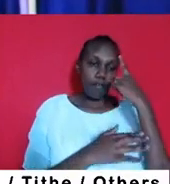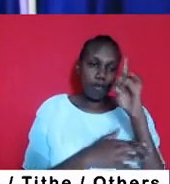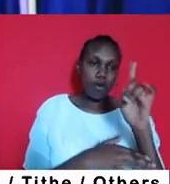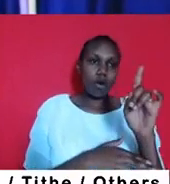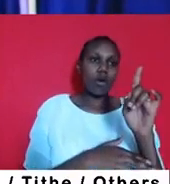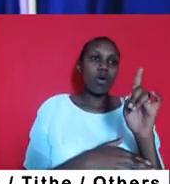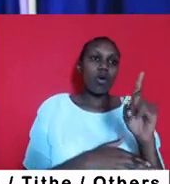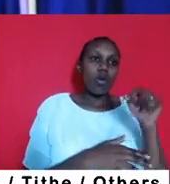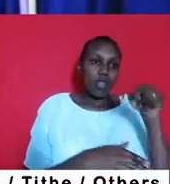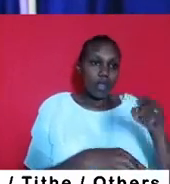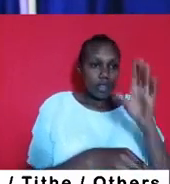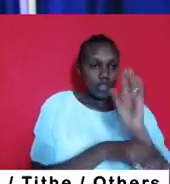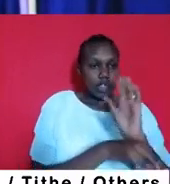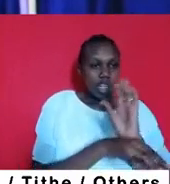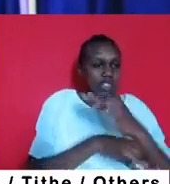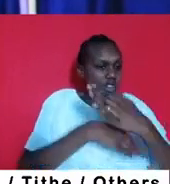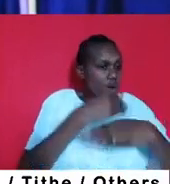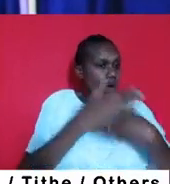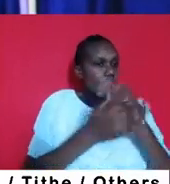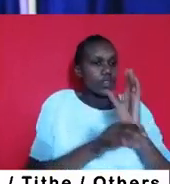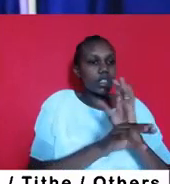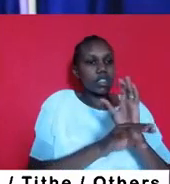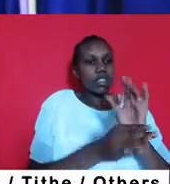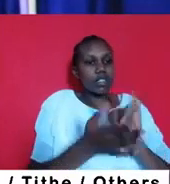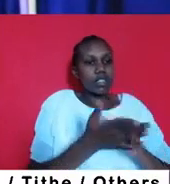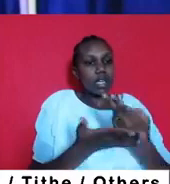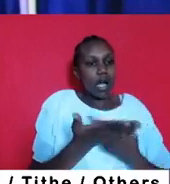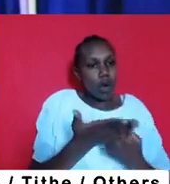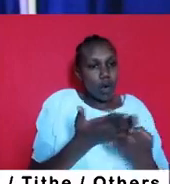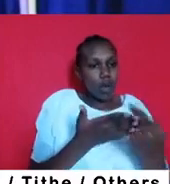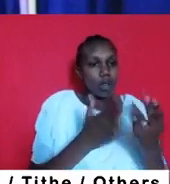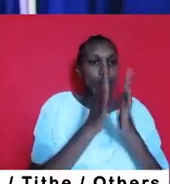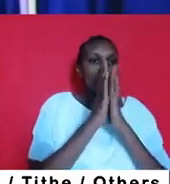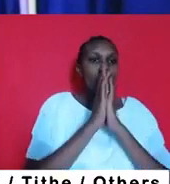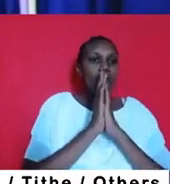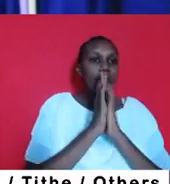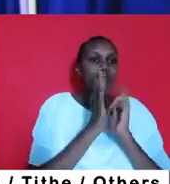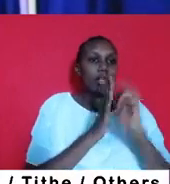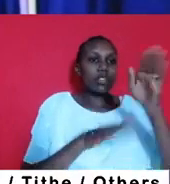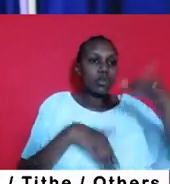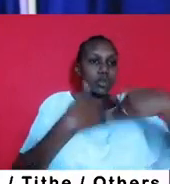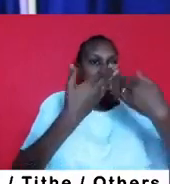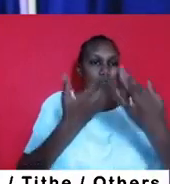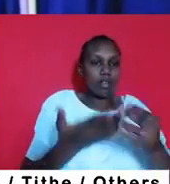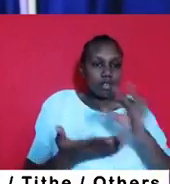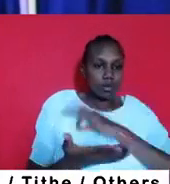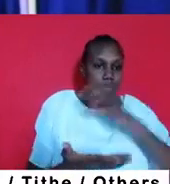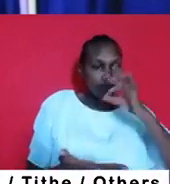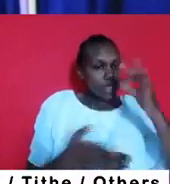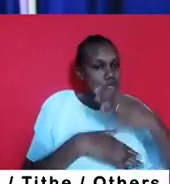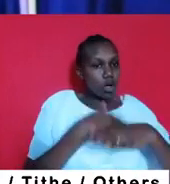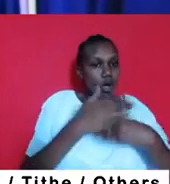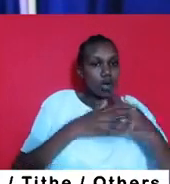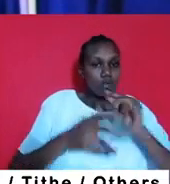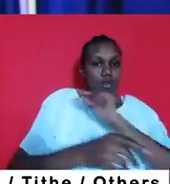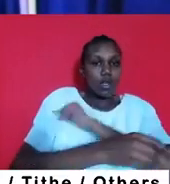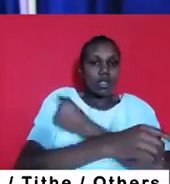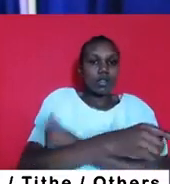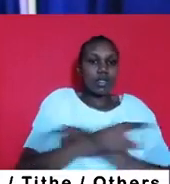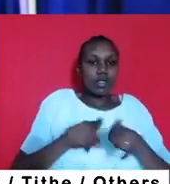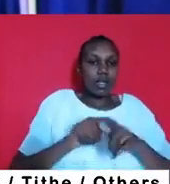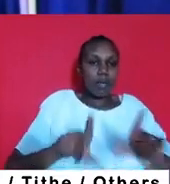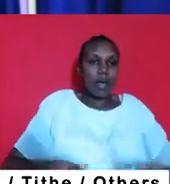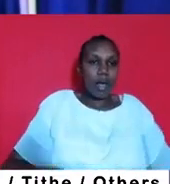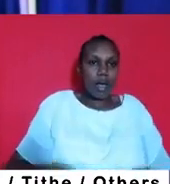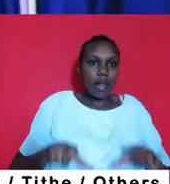ya kanisa lako takatifu. Tunakusihi uwape roho wako wa neema na uzima viongozi